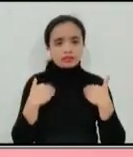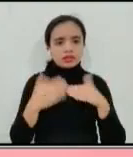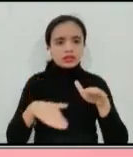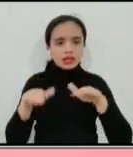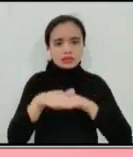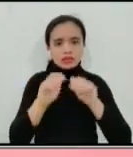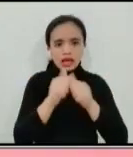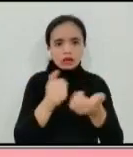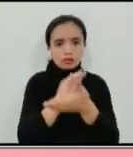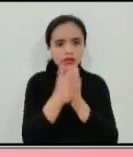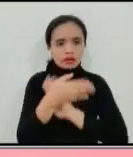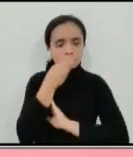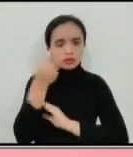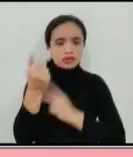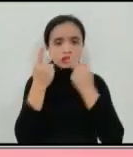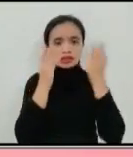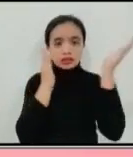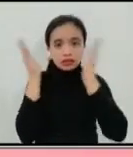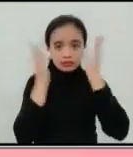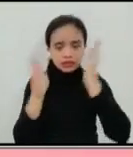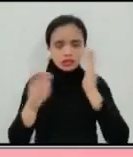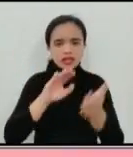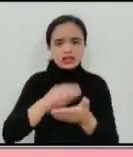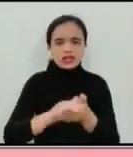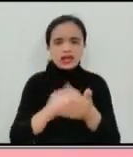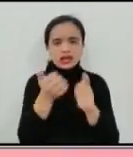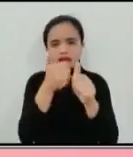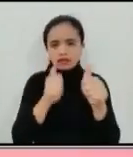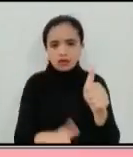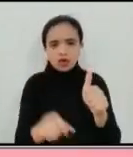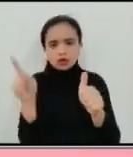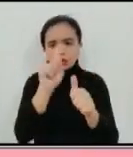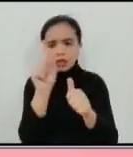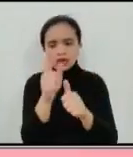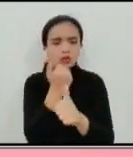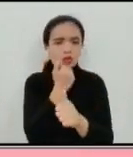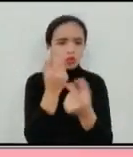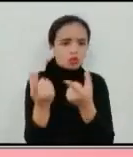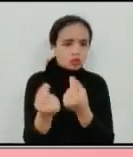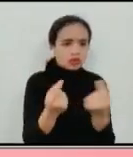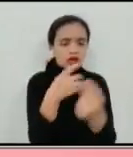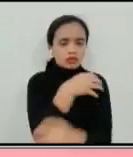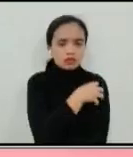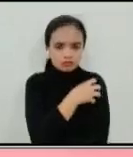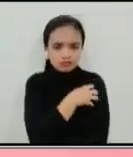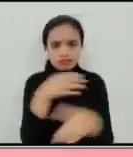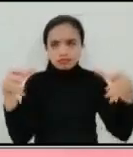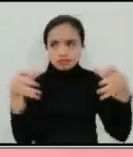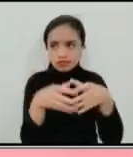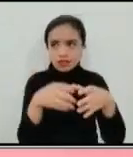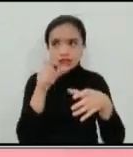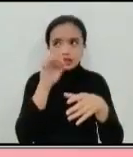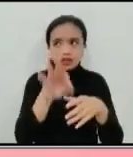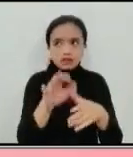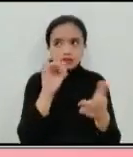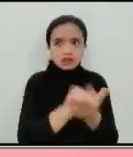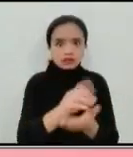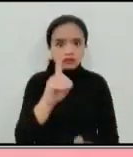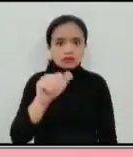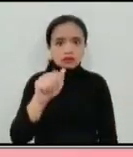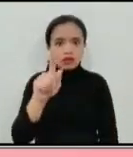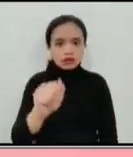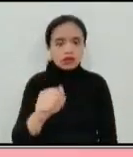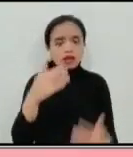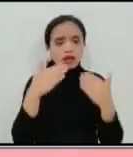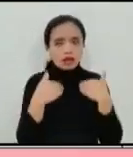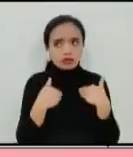at maiwasan na ang mga anomalya sa kanilang hanay. Sabi niya, kung pagbabasa sihan nga ang datos, bumaba na ang bilang ng mga pulis